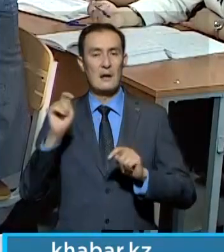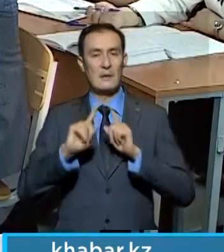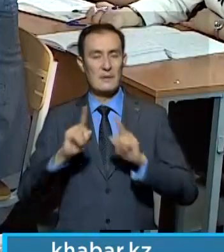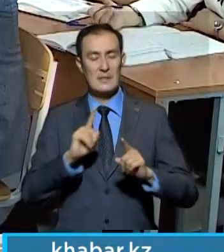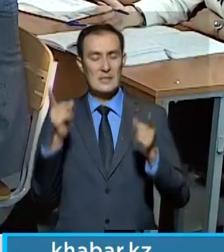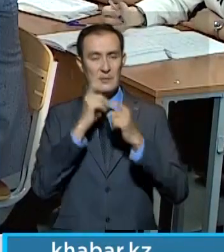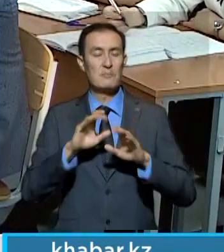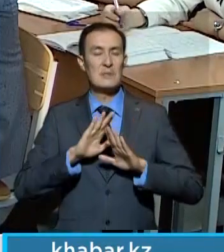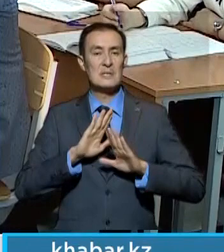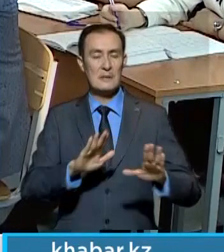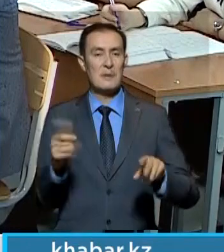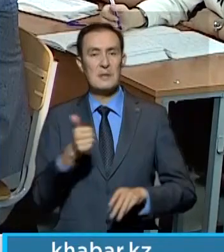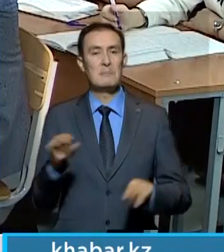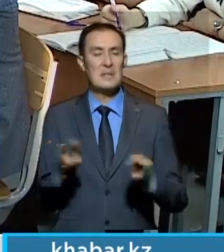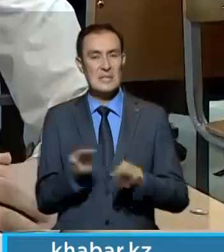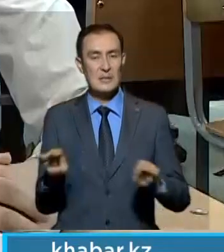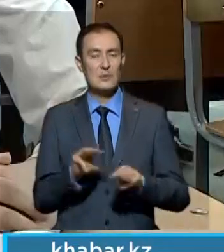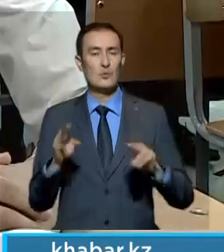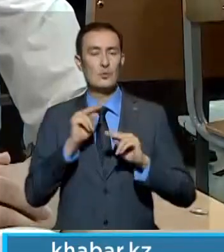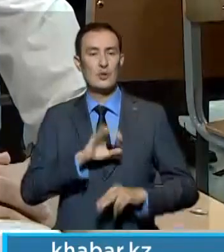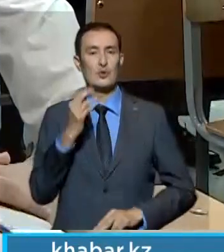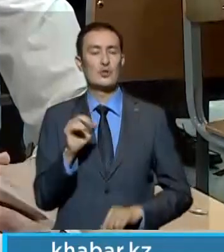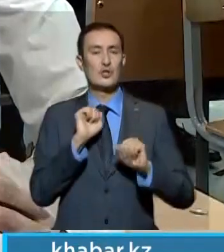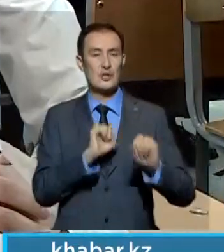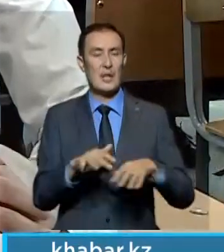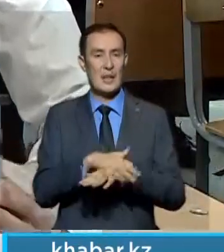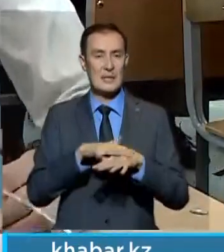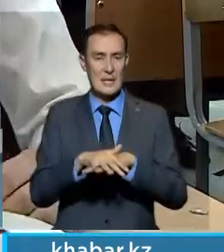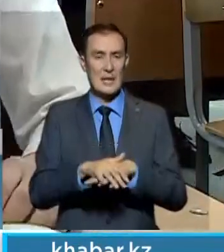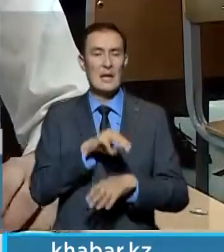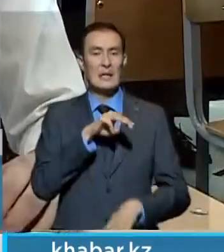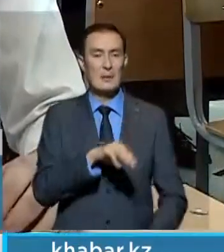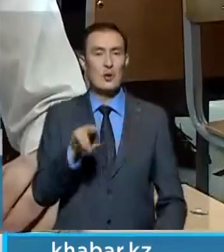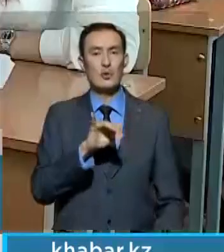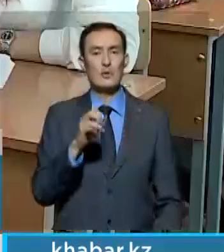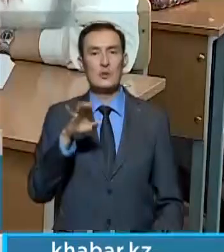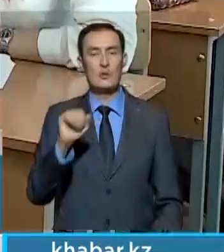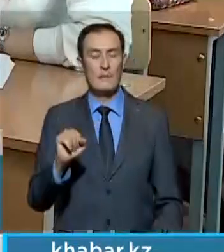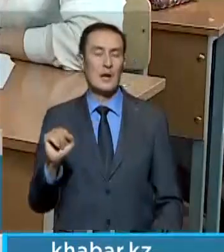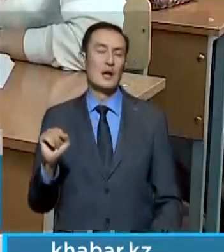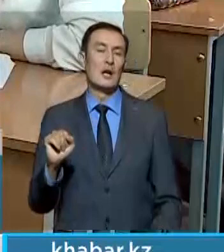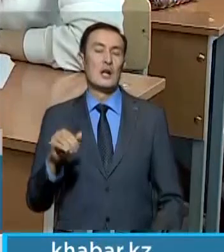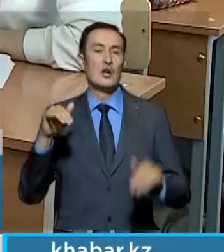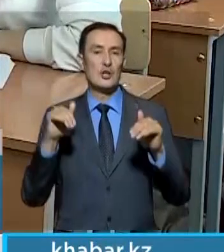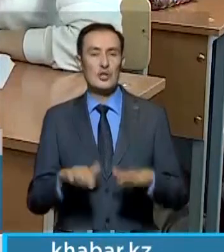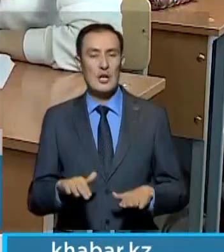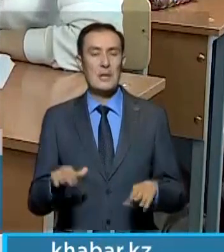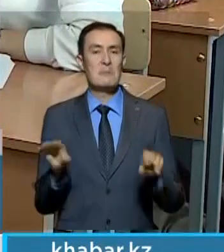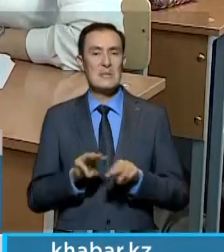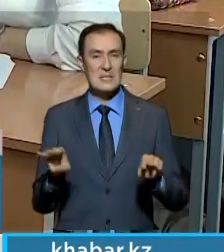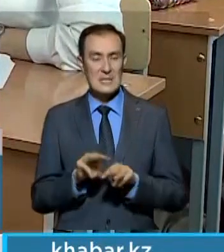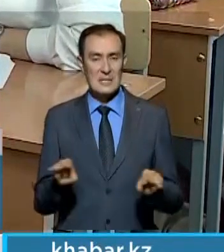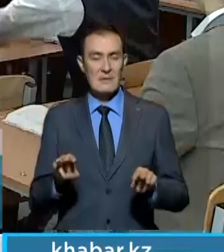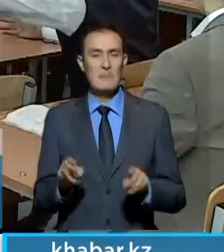сообщила заместитель премьер-министра министр труда и социальной защиты населения Тамара дуйсенова она отметила что решение профильного